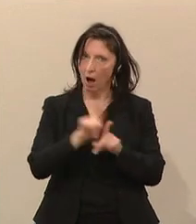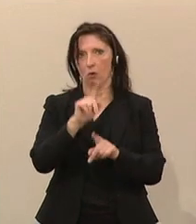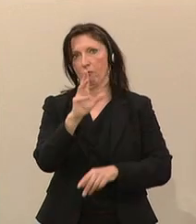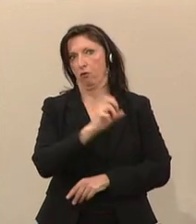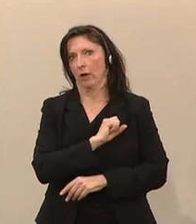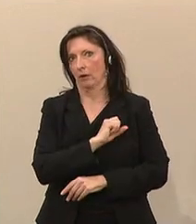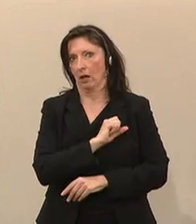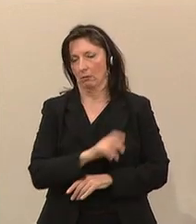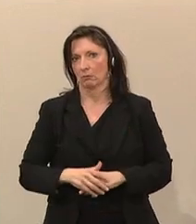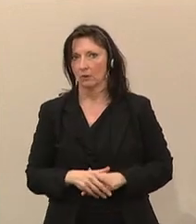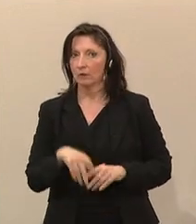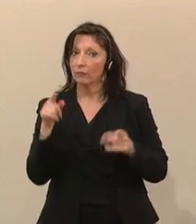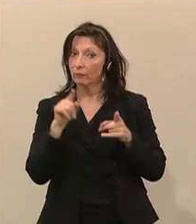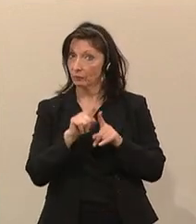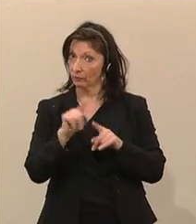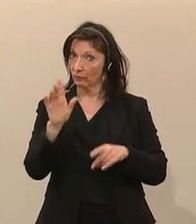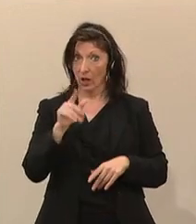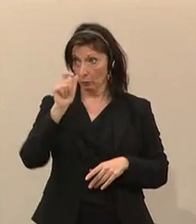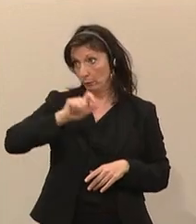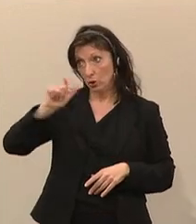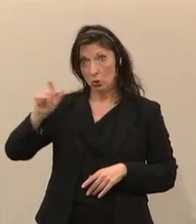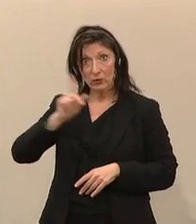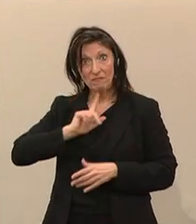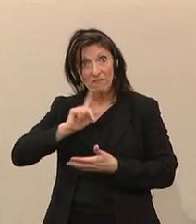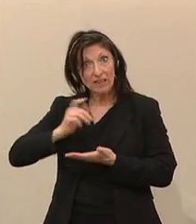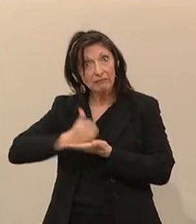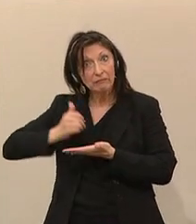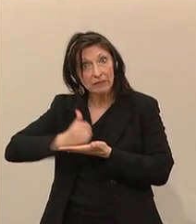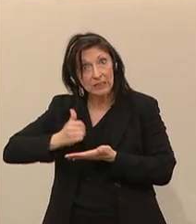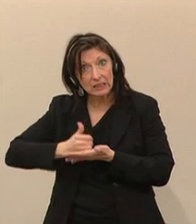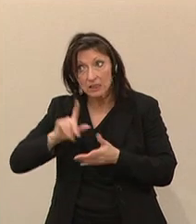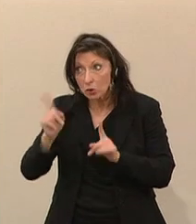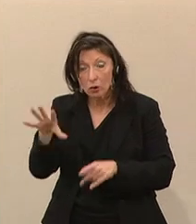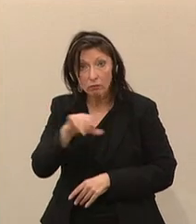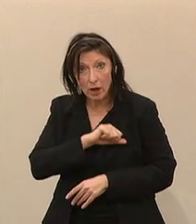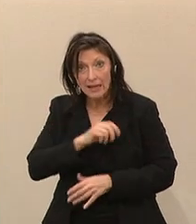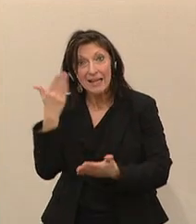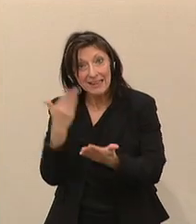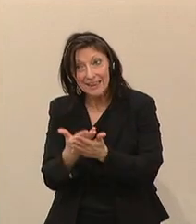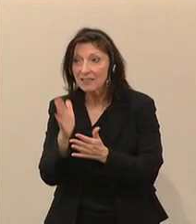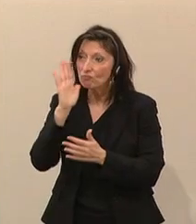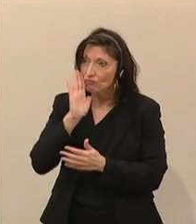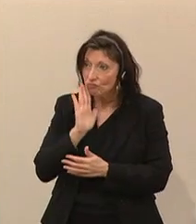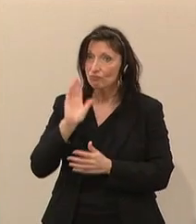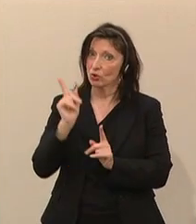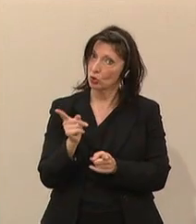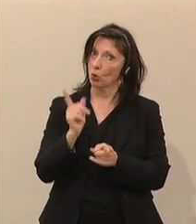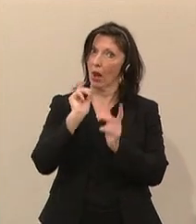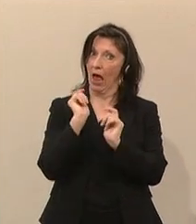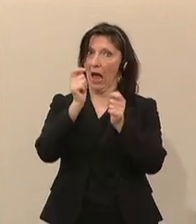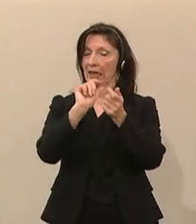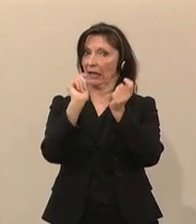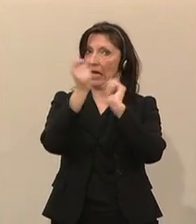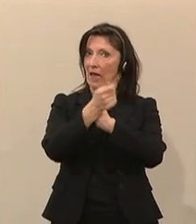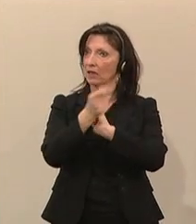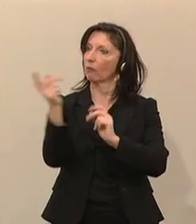bringt und auch den niedrigen Einkommensbeziehern was bringt, ersuche ich Sie, diesem unseren Abänderungsantrag zuzustimmen. Und